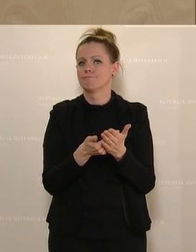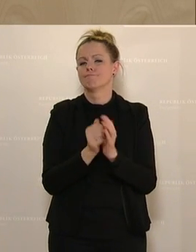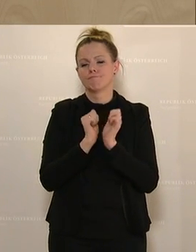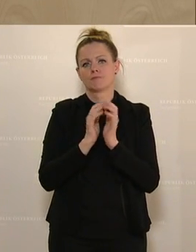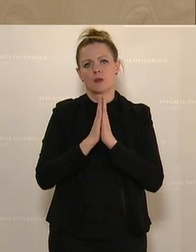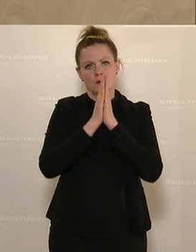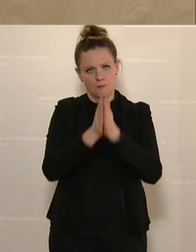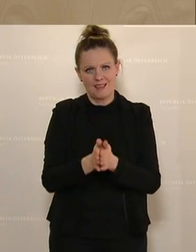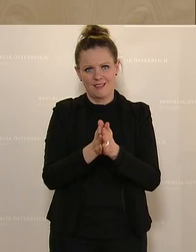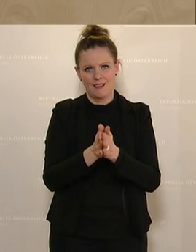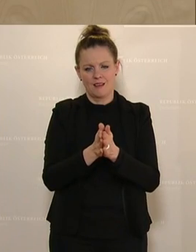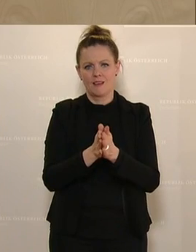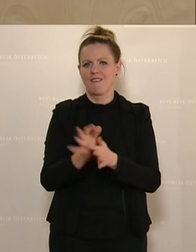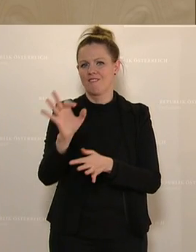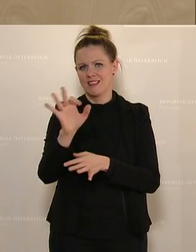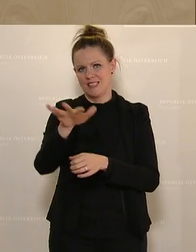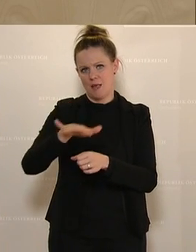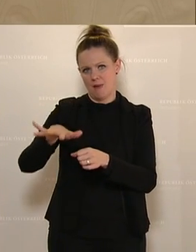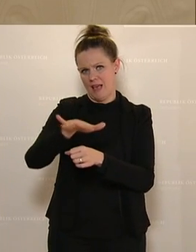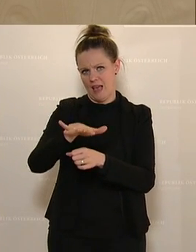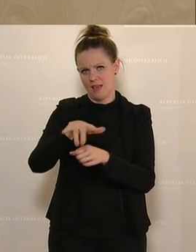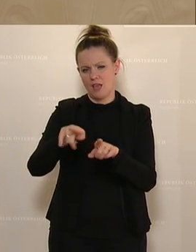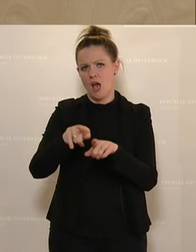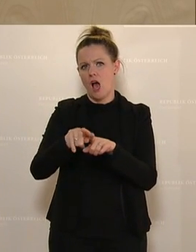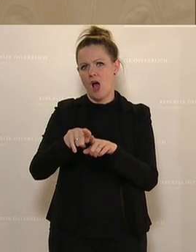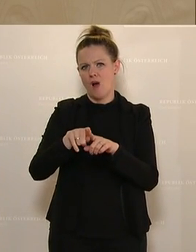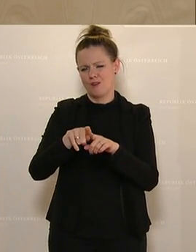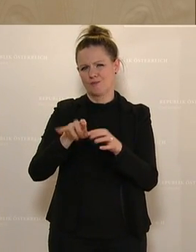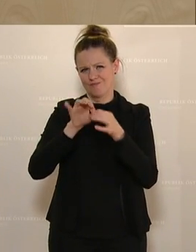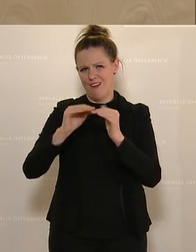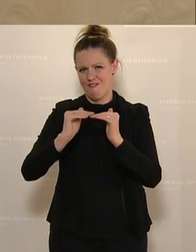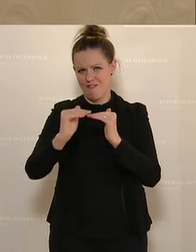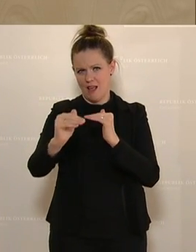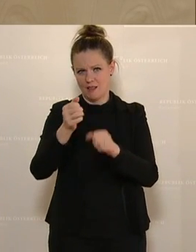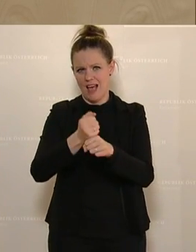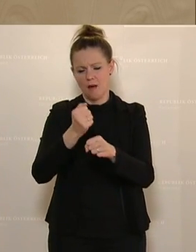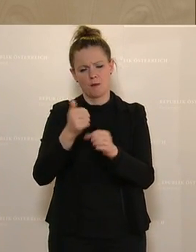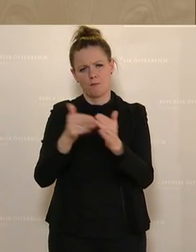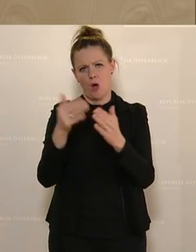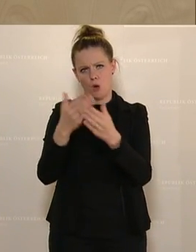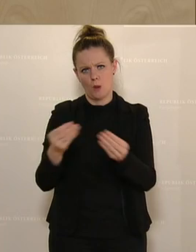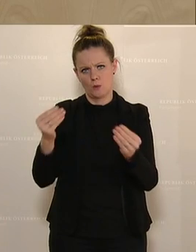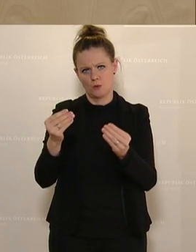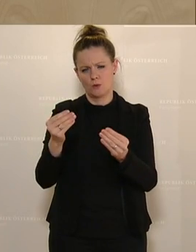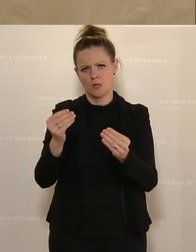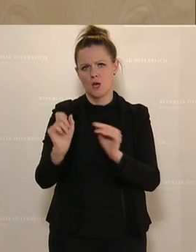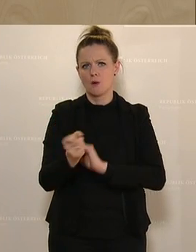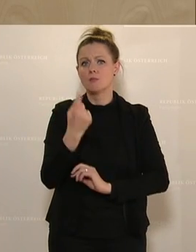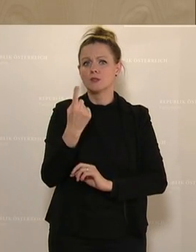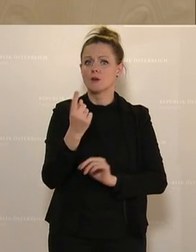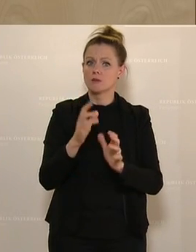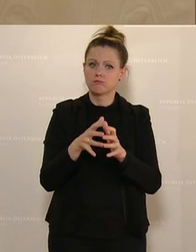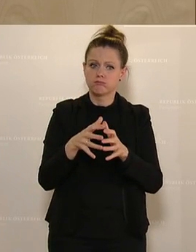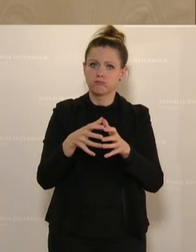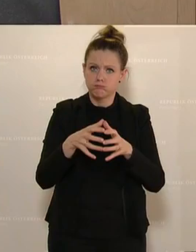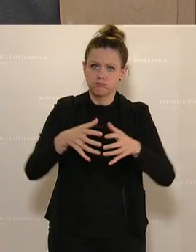dass man im Bereich der Toiletten auf den Feldern hier eine Lösung trifft, gerade bei großen